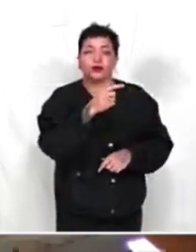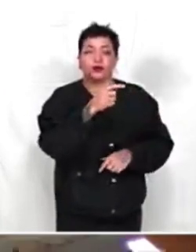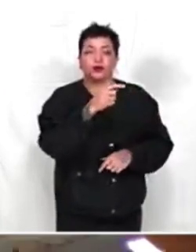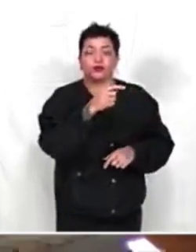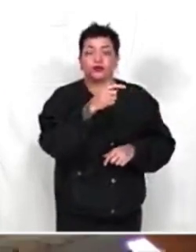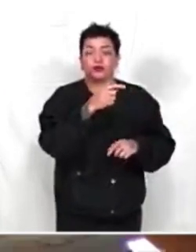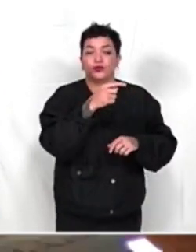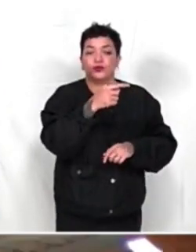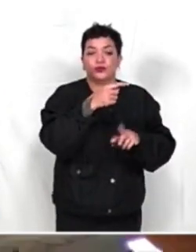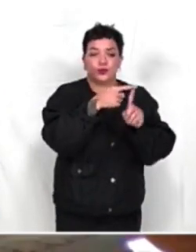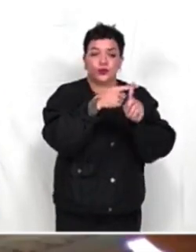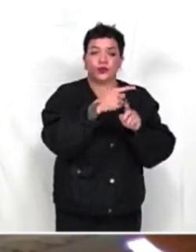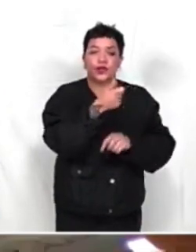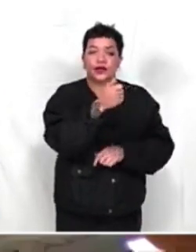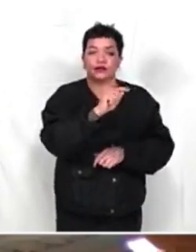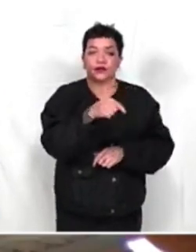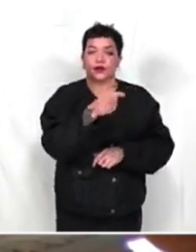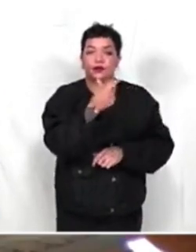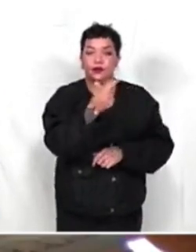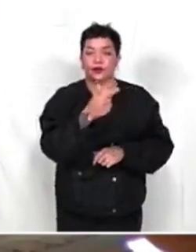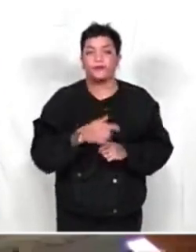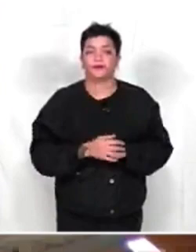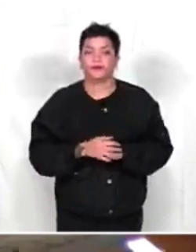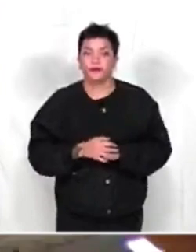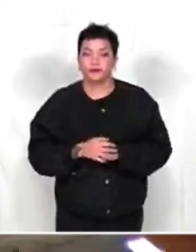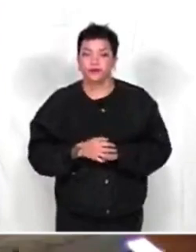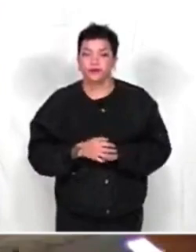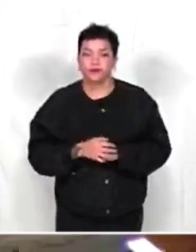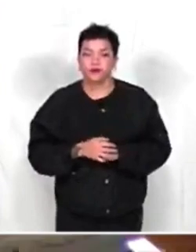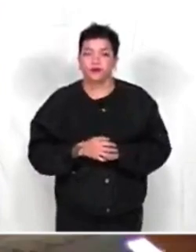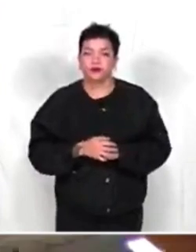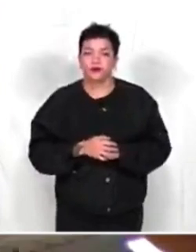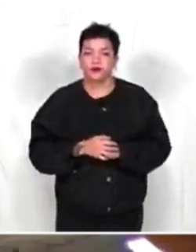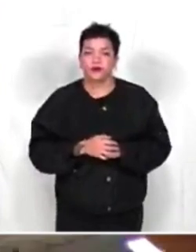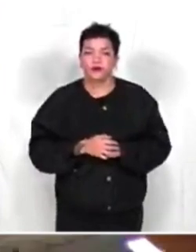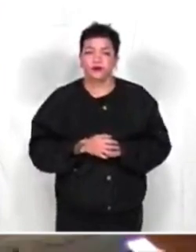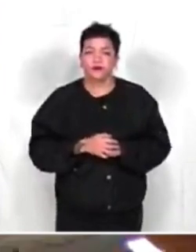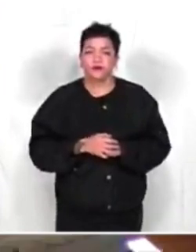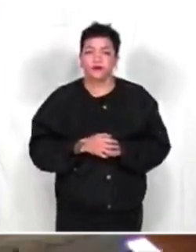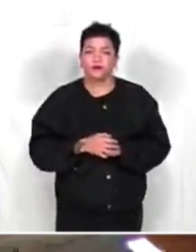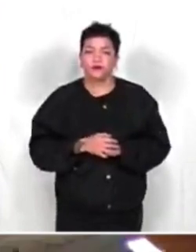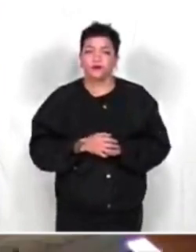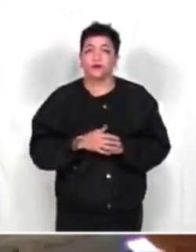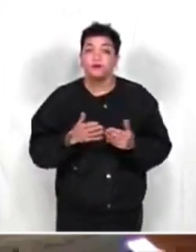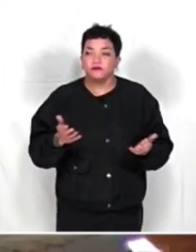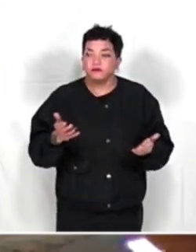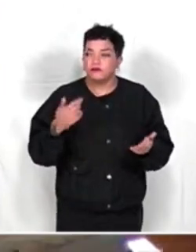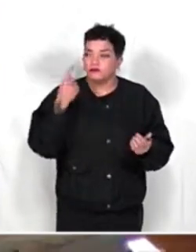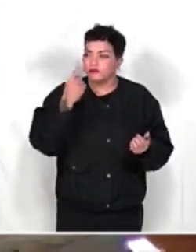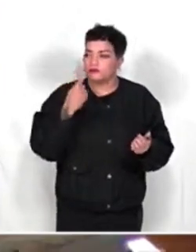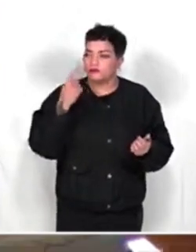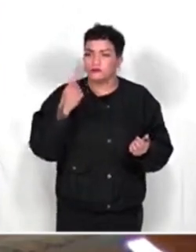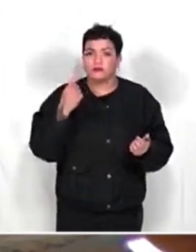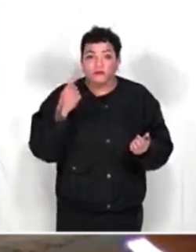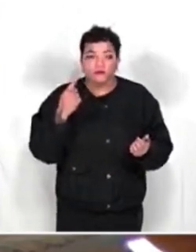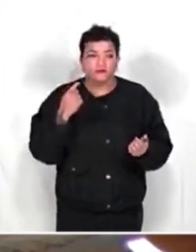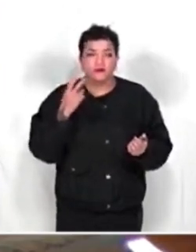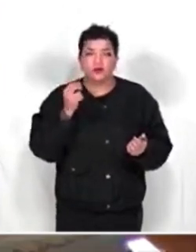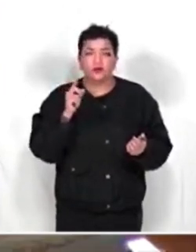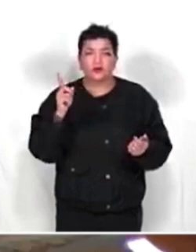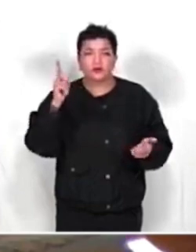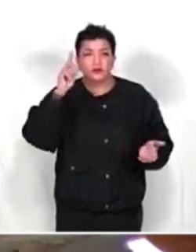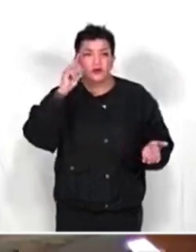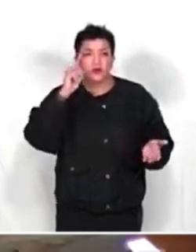de 0,6 pour faire le calcul rapide. Outre que cela, évidemment, nous interpelle sur votre